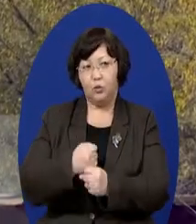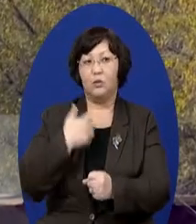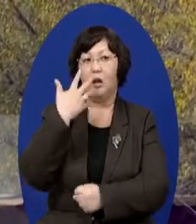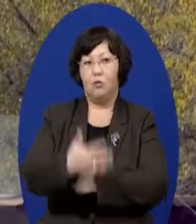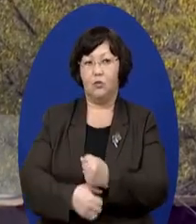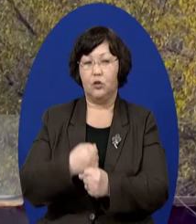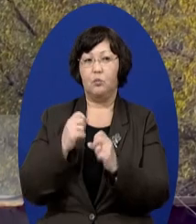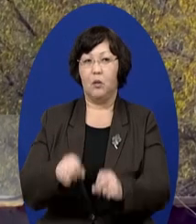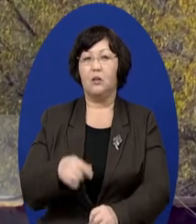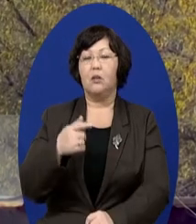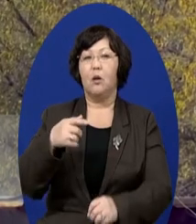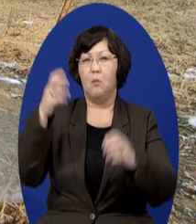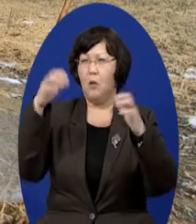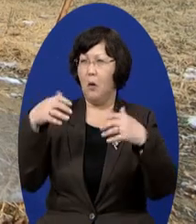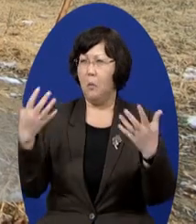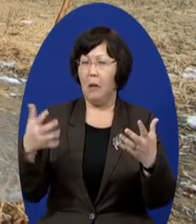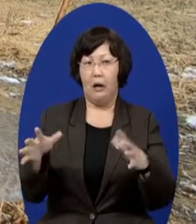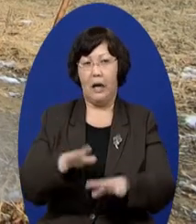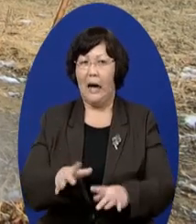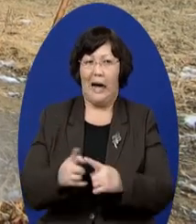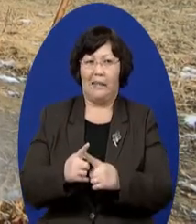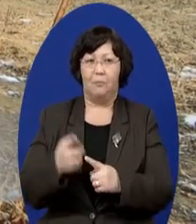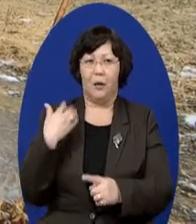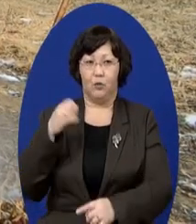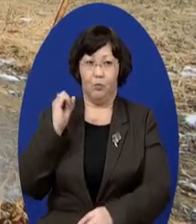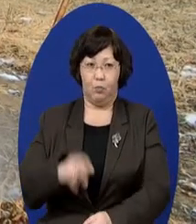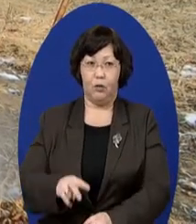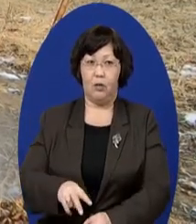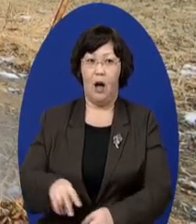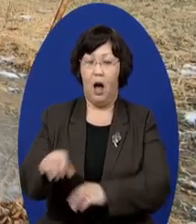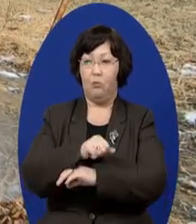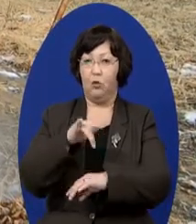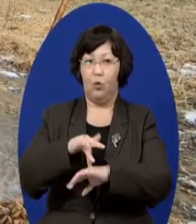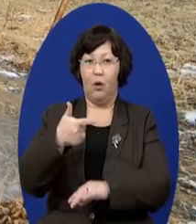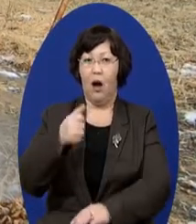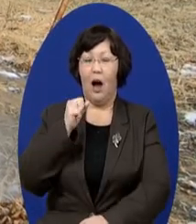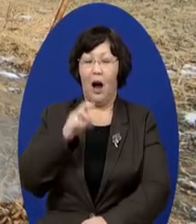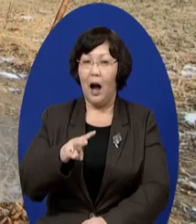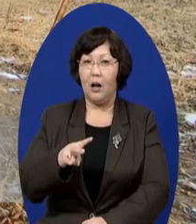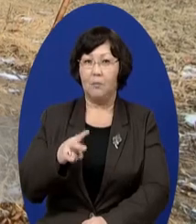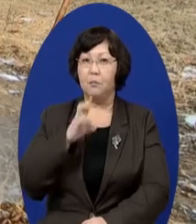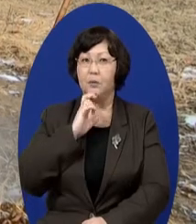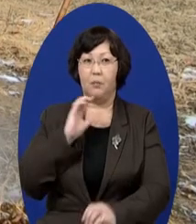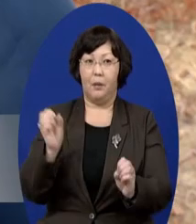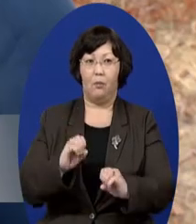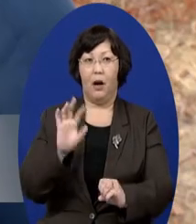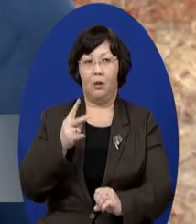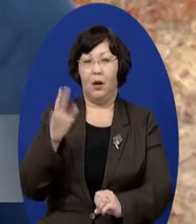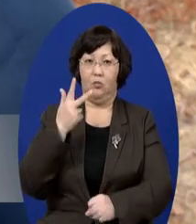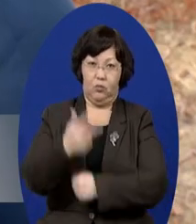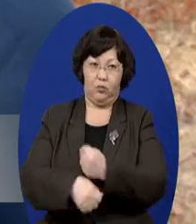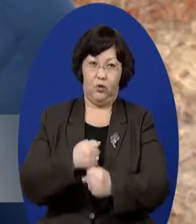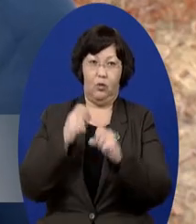болдог байсан бол одоо ган болоогүй. Аймгийн төвд нь ган болоогүй нэг 12-13 жил болж байгаа.